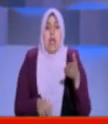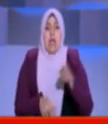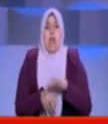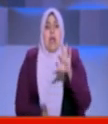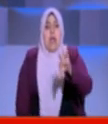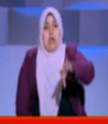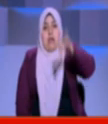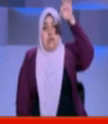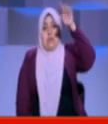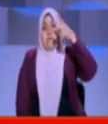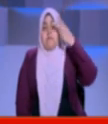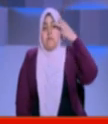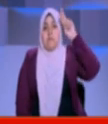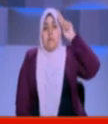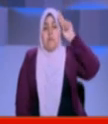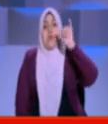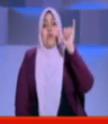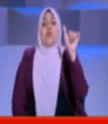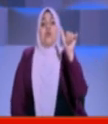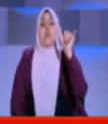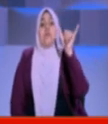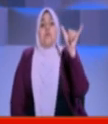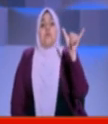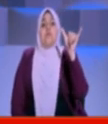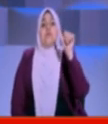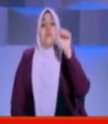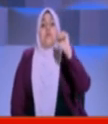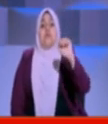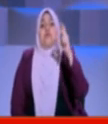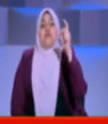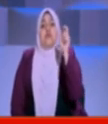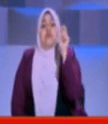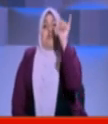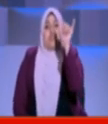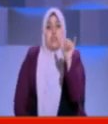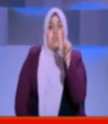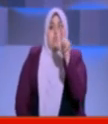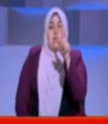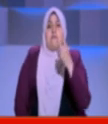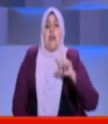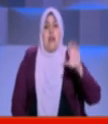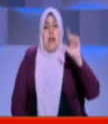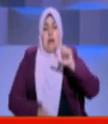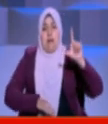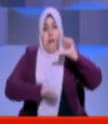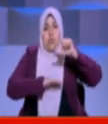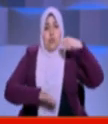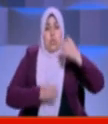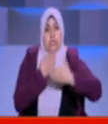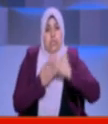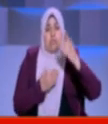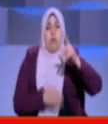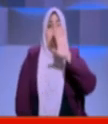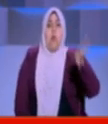الأخ مصطفى الكاظمي لهذا الموقف. فحقيقة يوم مشهود، أننا تجاوزنا